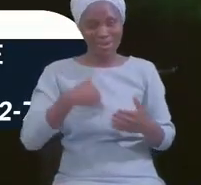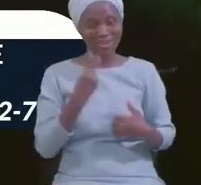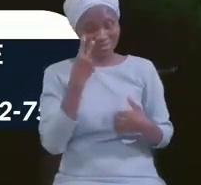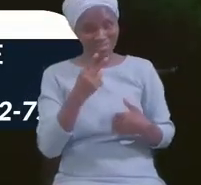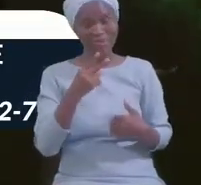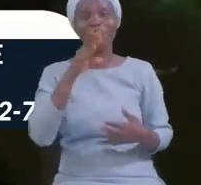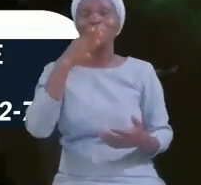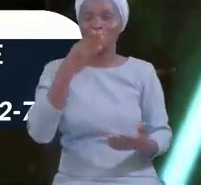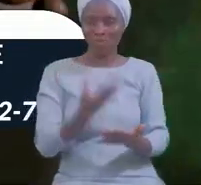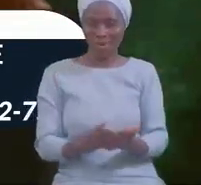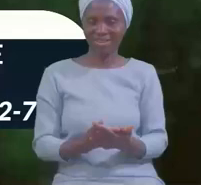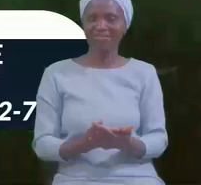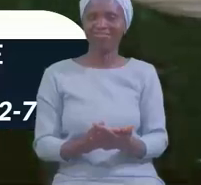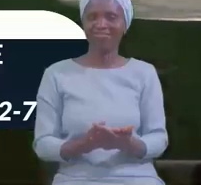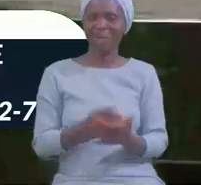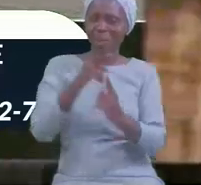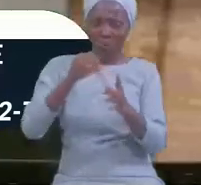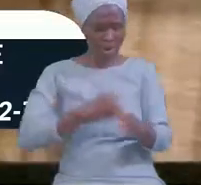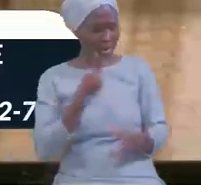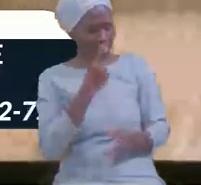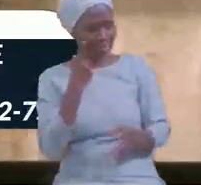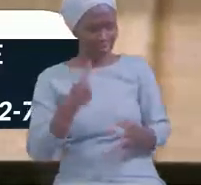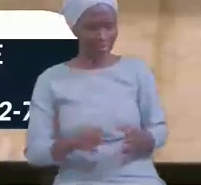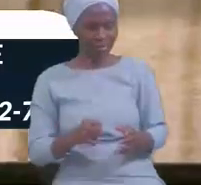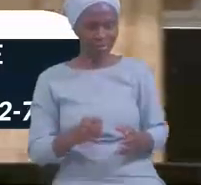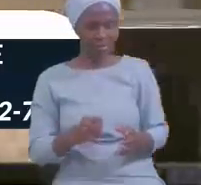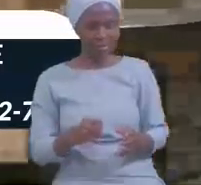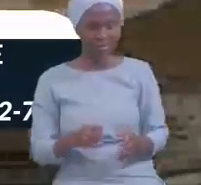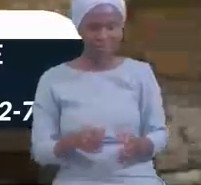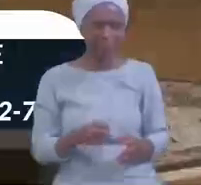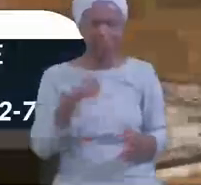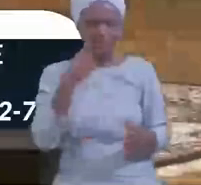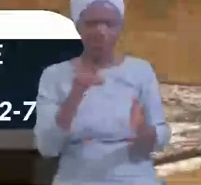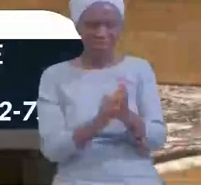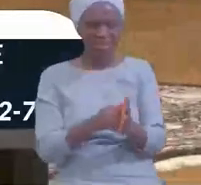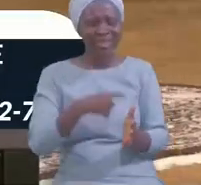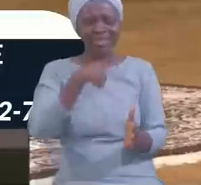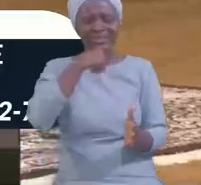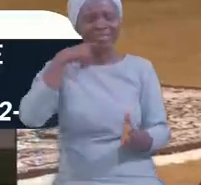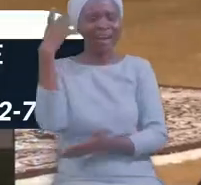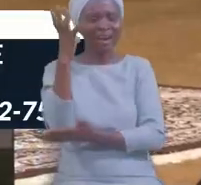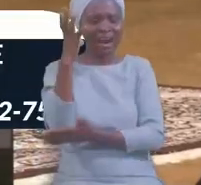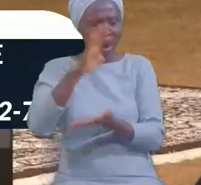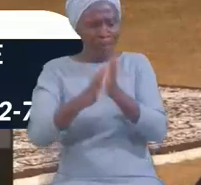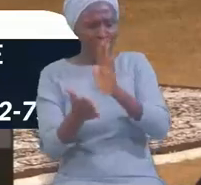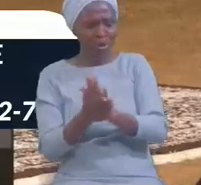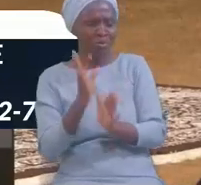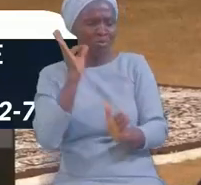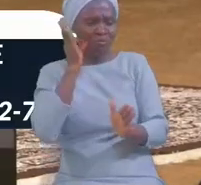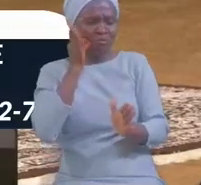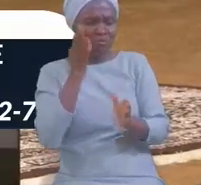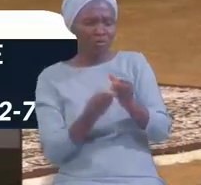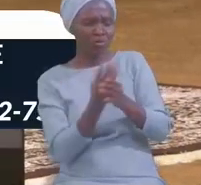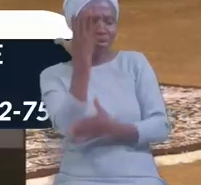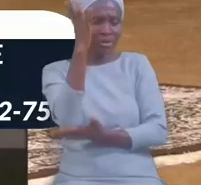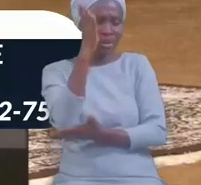je vois la branche sèche du passé devenir une branche qui porte de fruits,